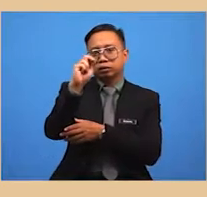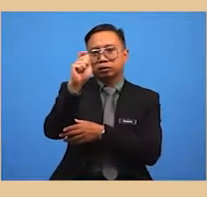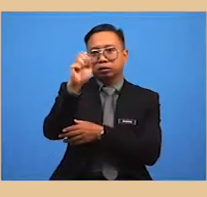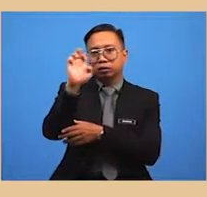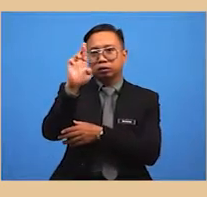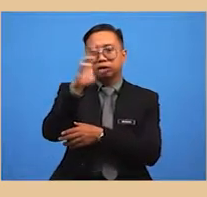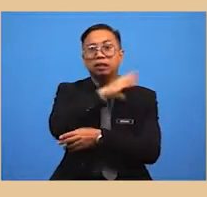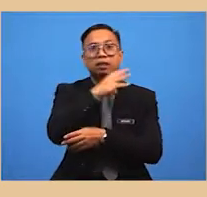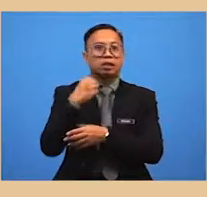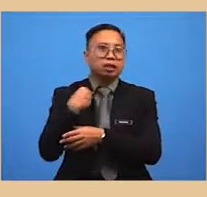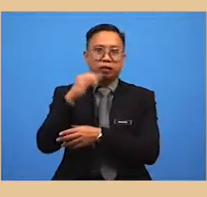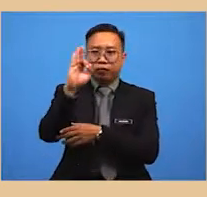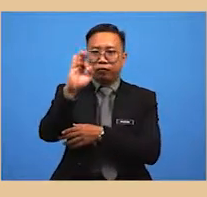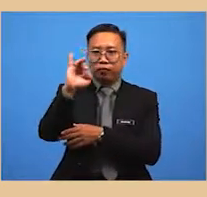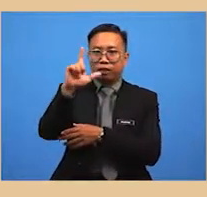dan filament.